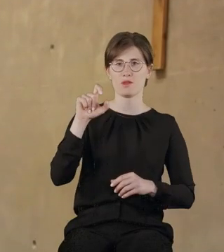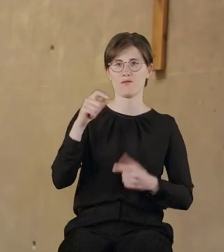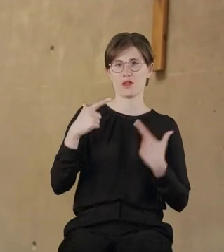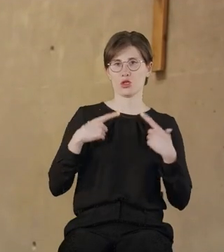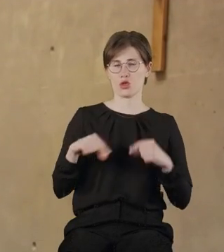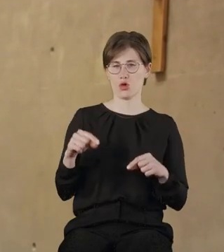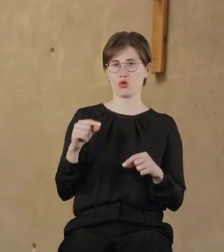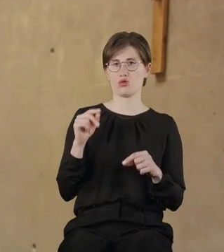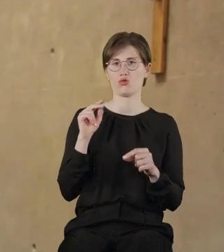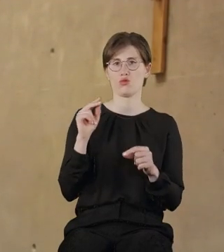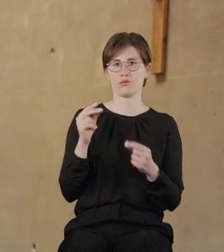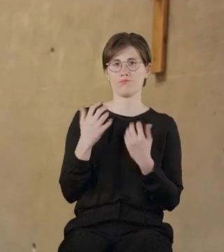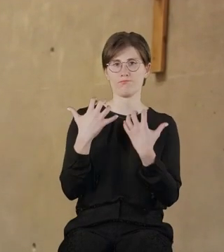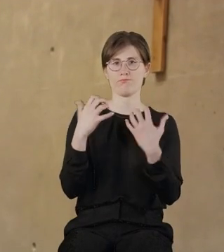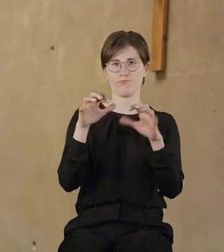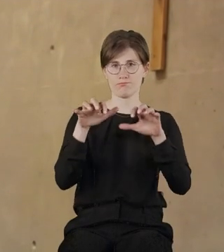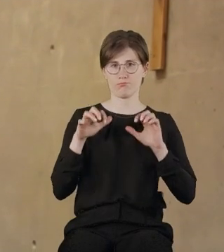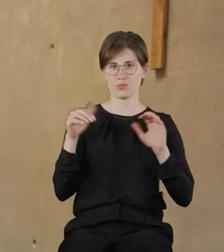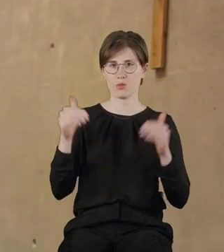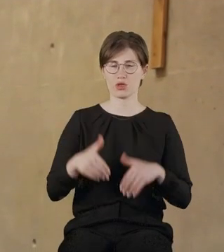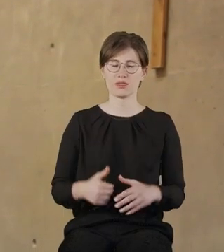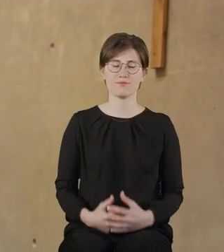osób.